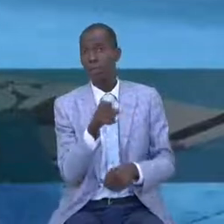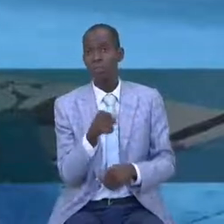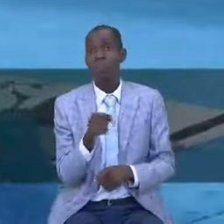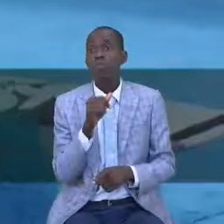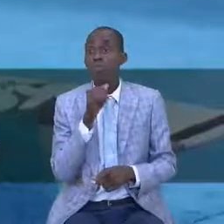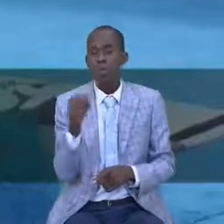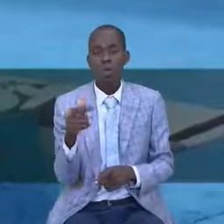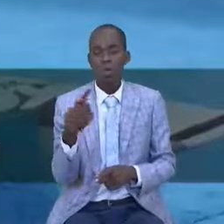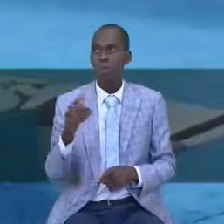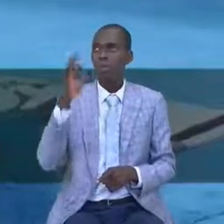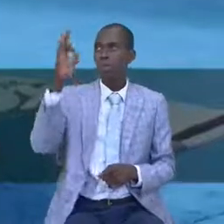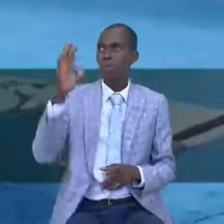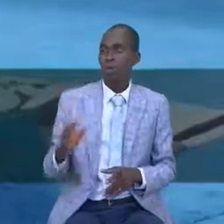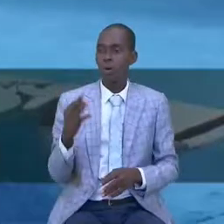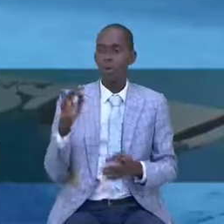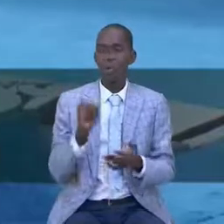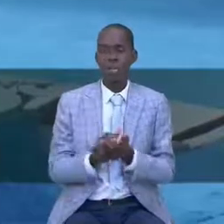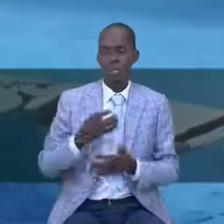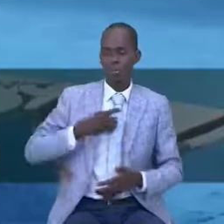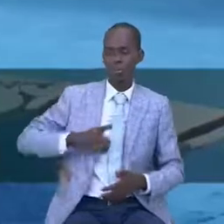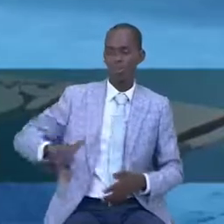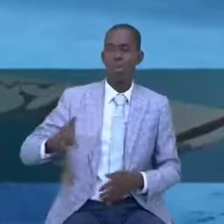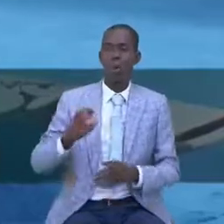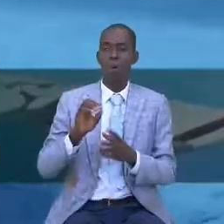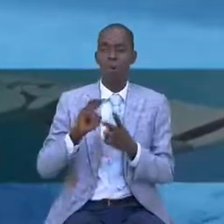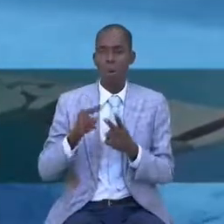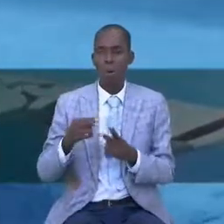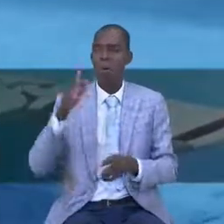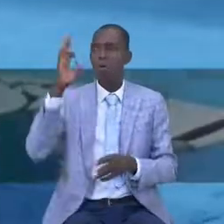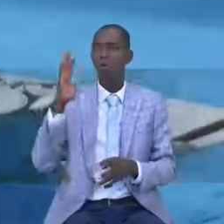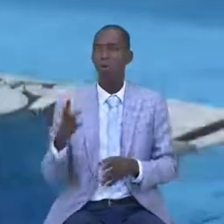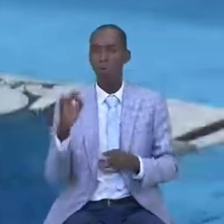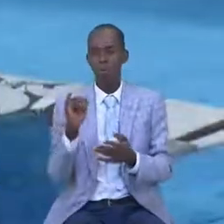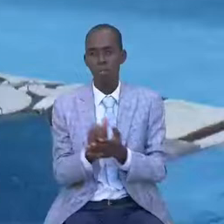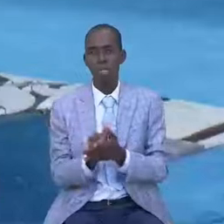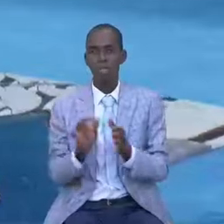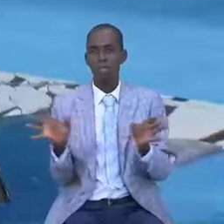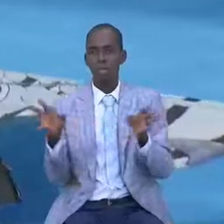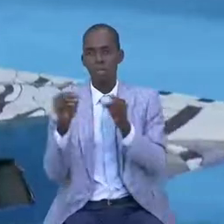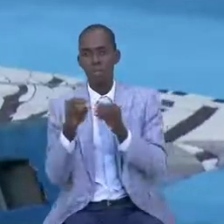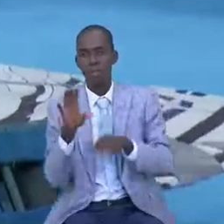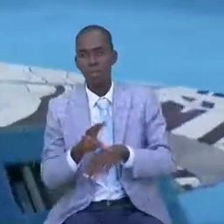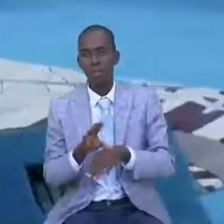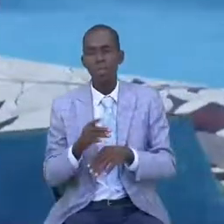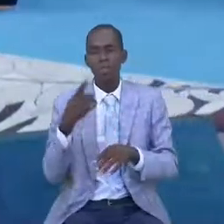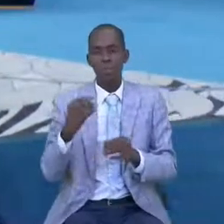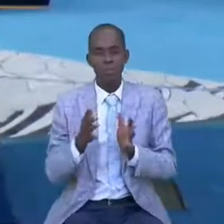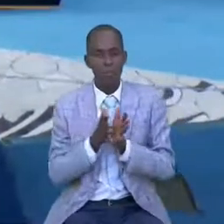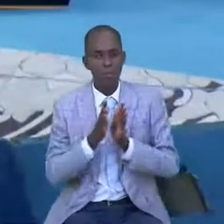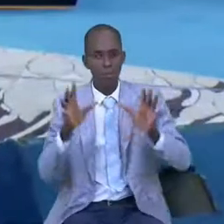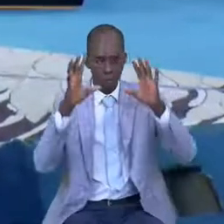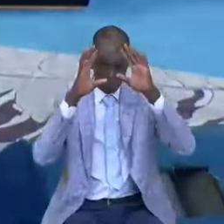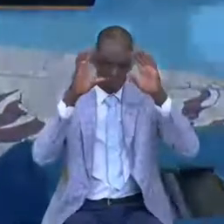Et c'est l'ange qui a dit ceci. Ceci, ce n'est pas le pasteur de cette dénomination, le prédicateur de